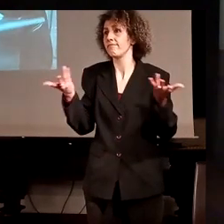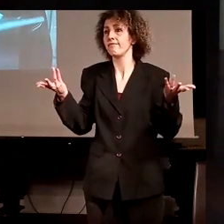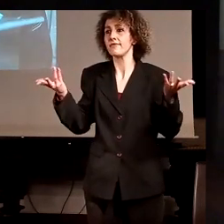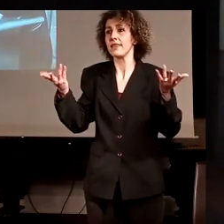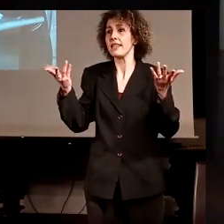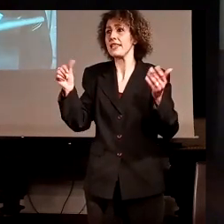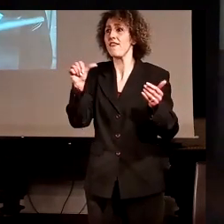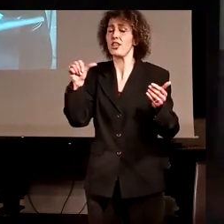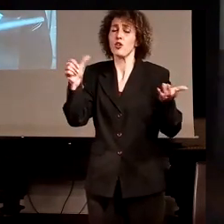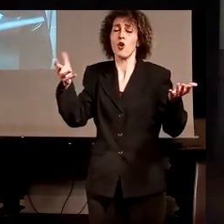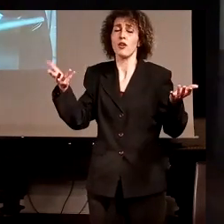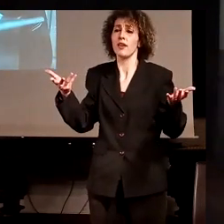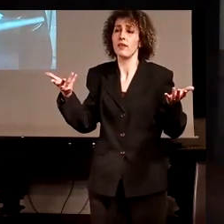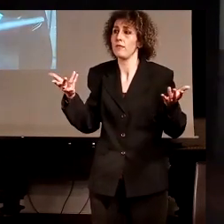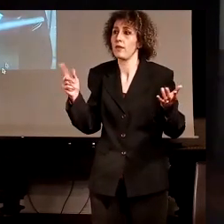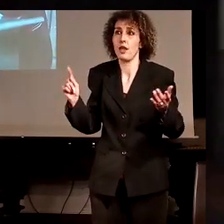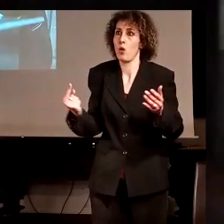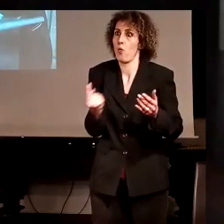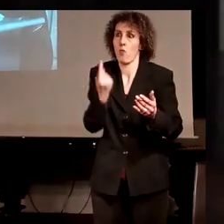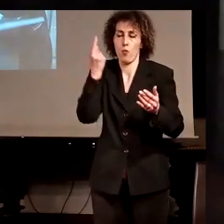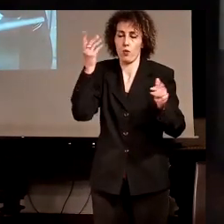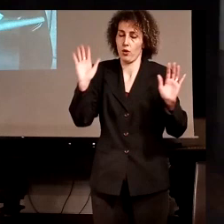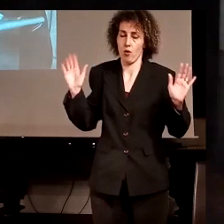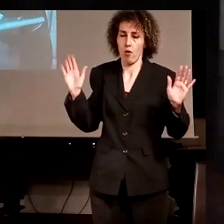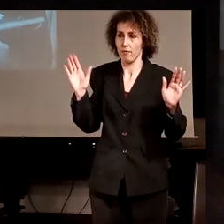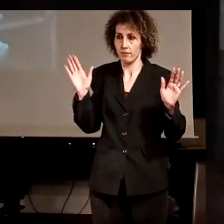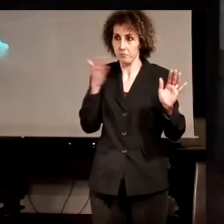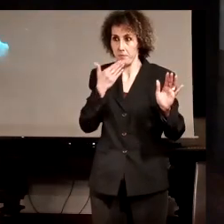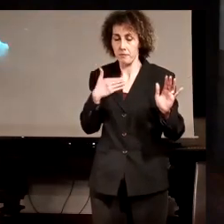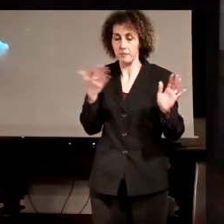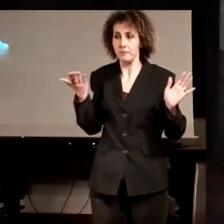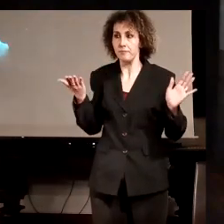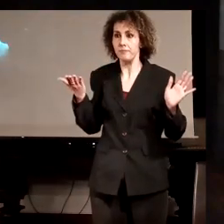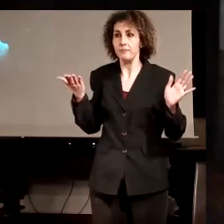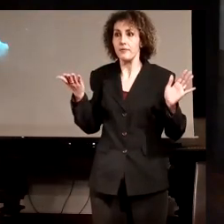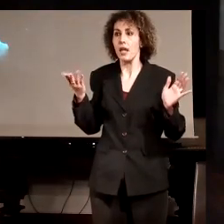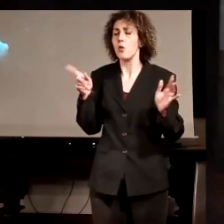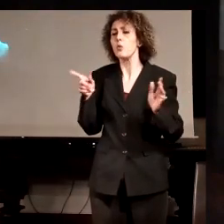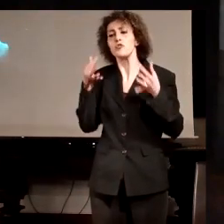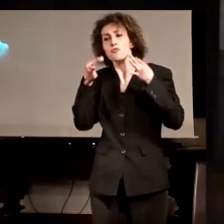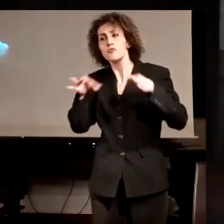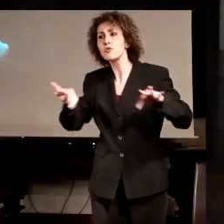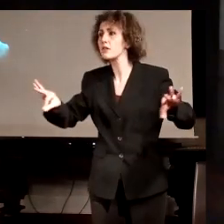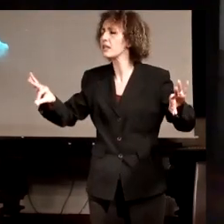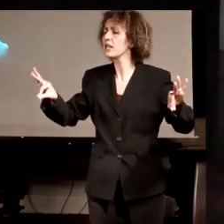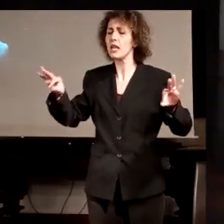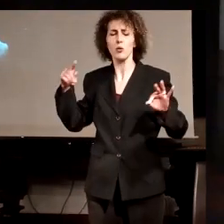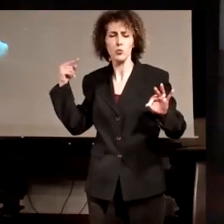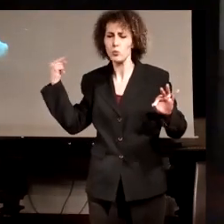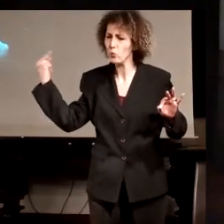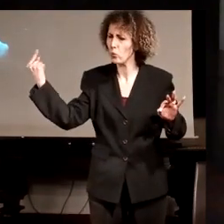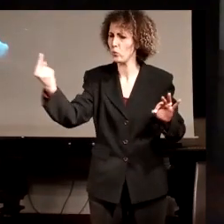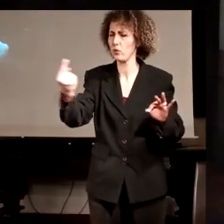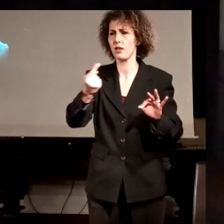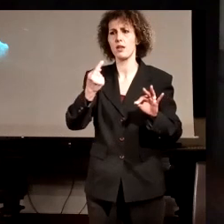steve è veramente un caso unico in questo senso era gentile con tutti tutti quelli che lo hanno